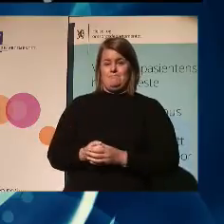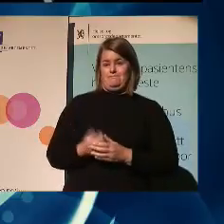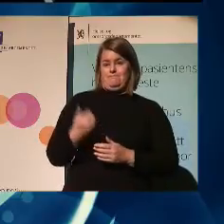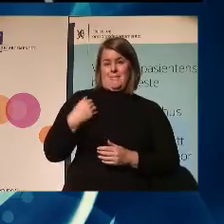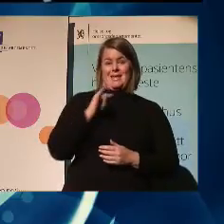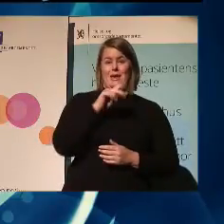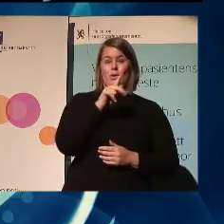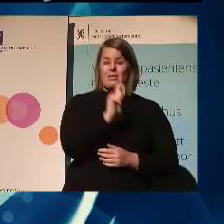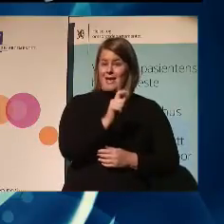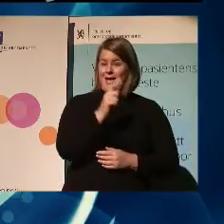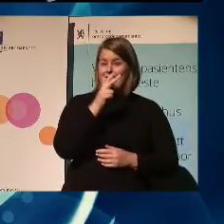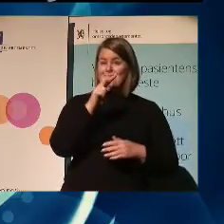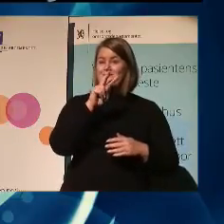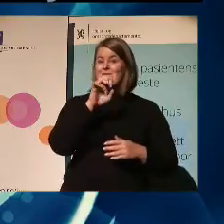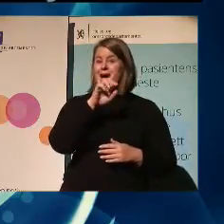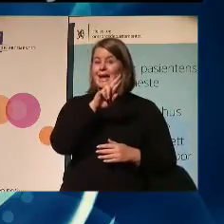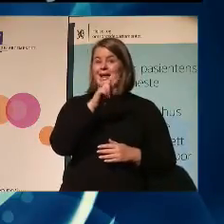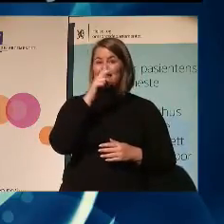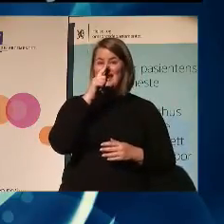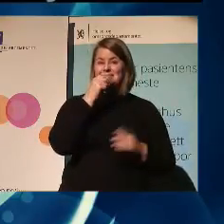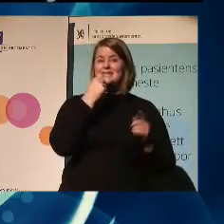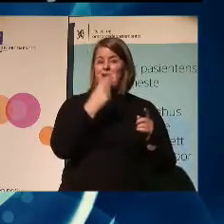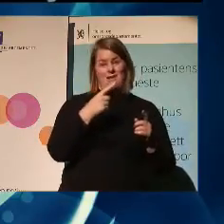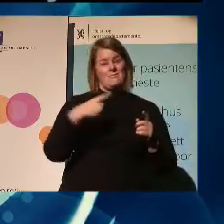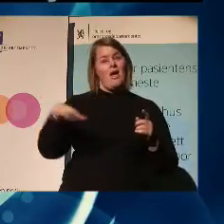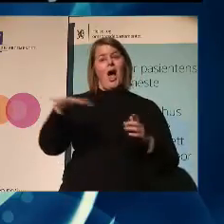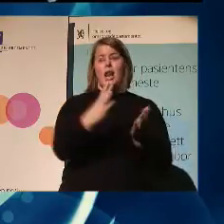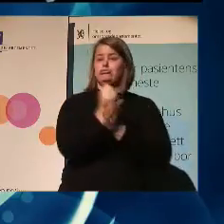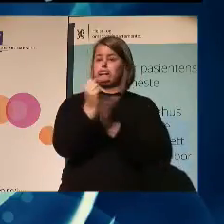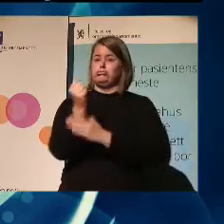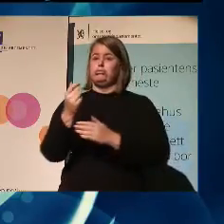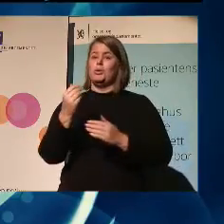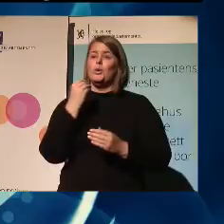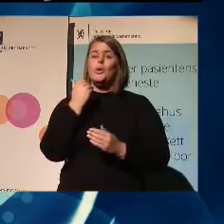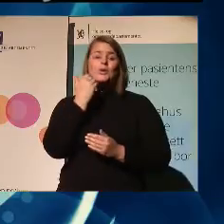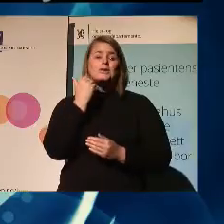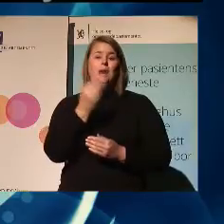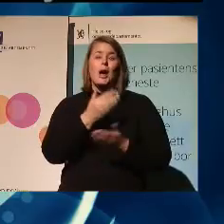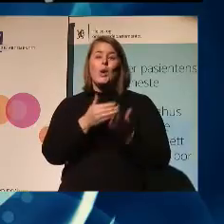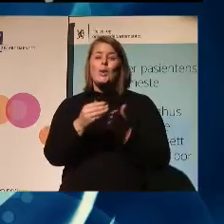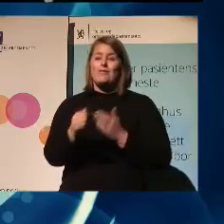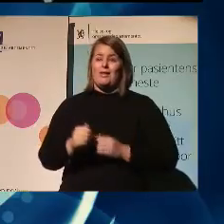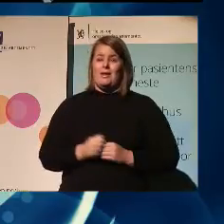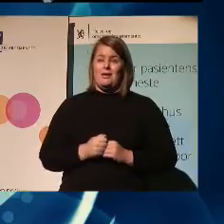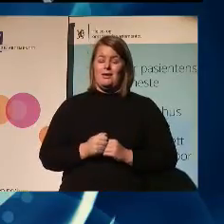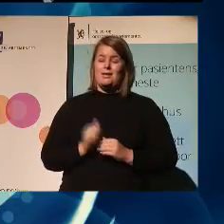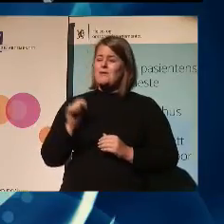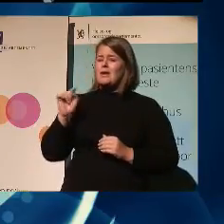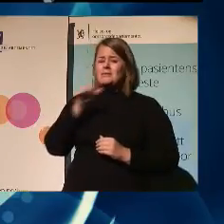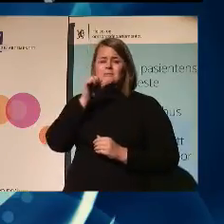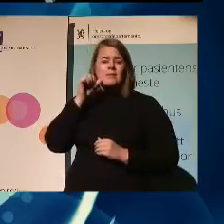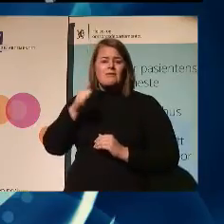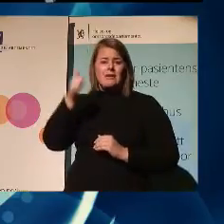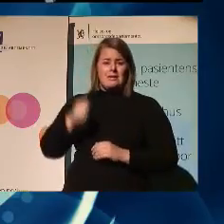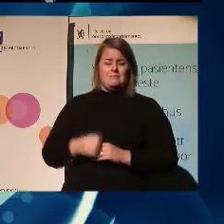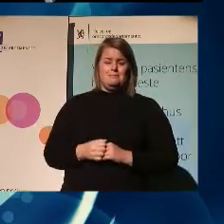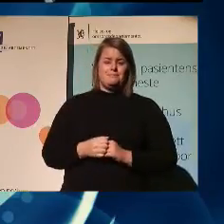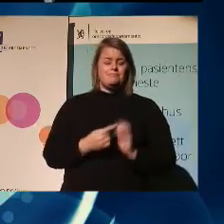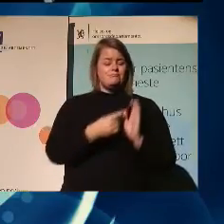sa, det sparte utgifter for alle. Så dette kjempeviktig. Helseplan har